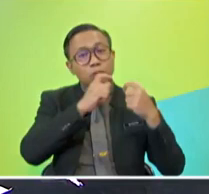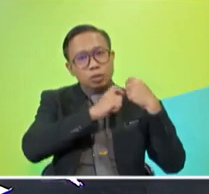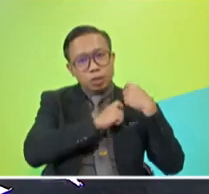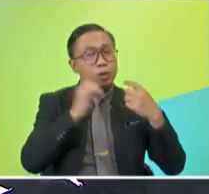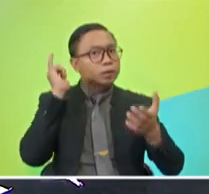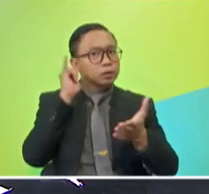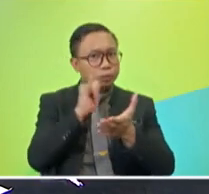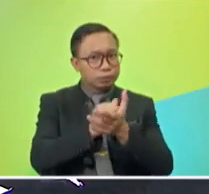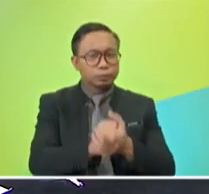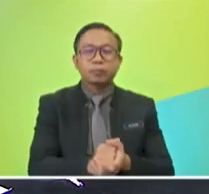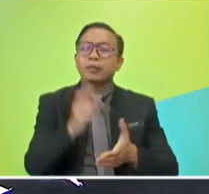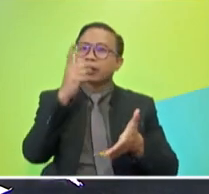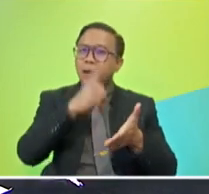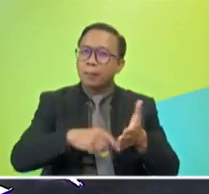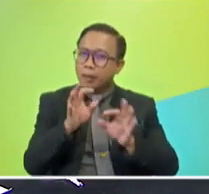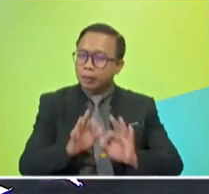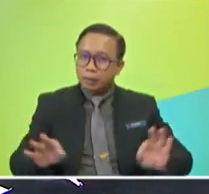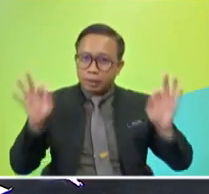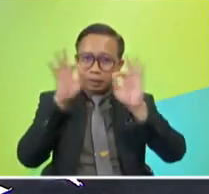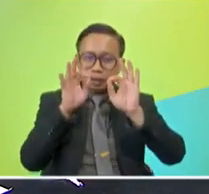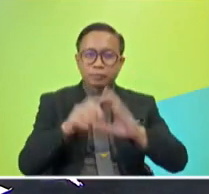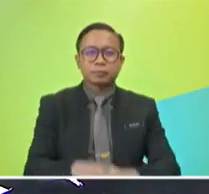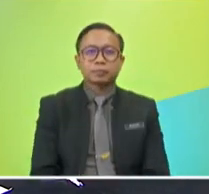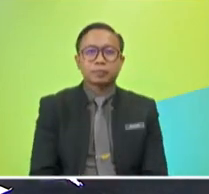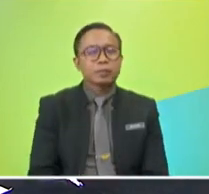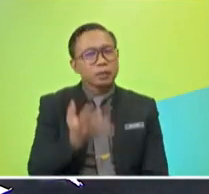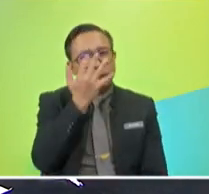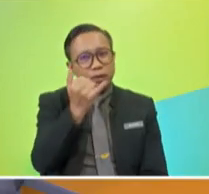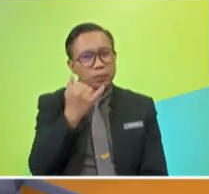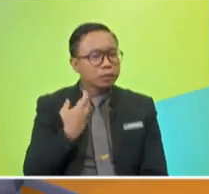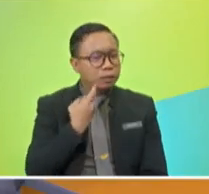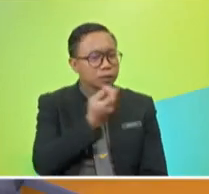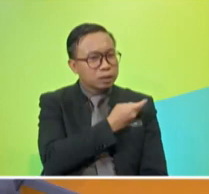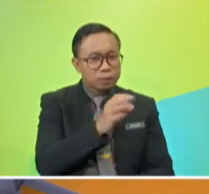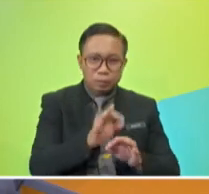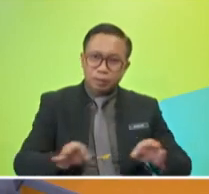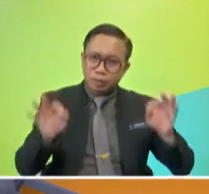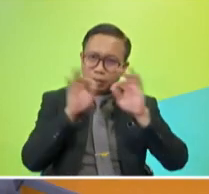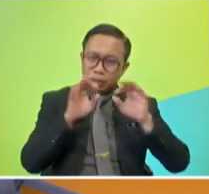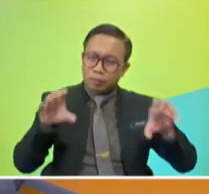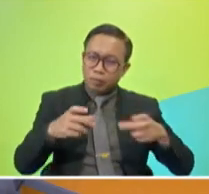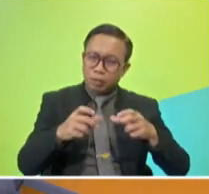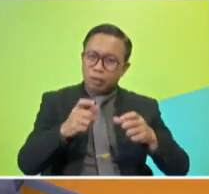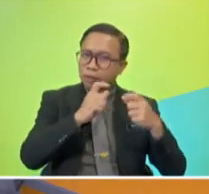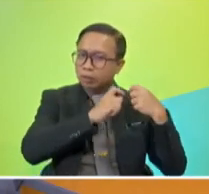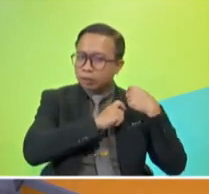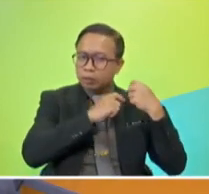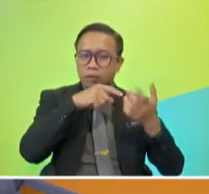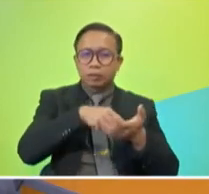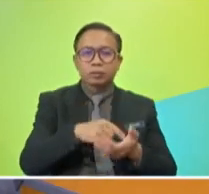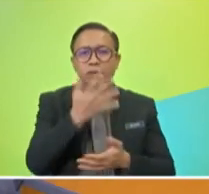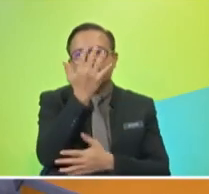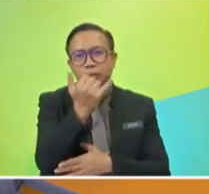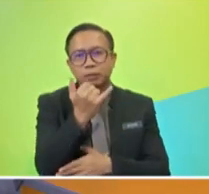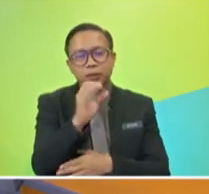tersebut Apakah kepentingannya Mengapa kita penting melaksanakan tanggung jawab nih kenapa